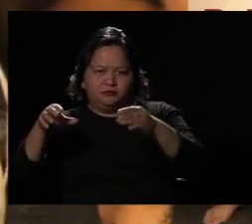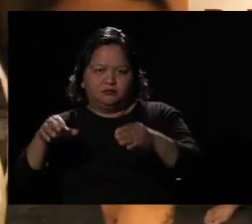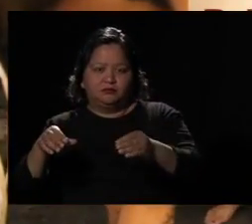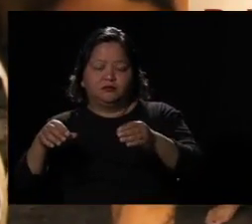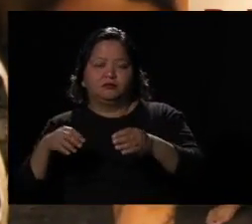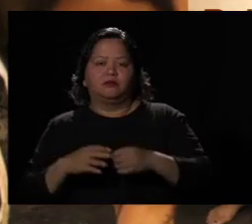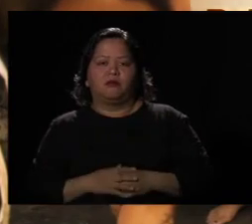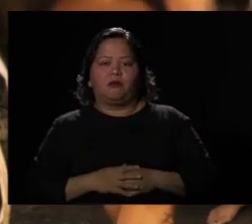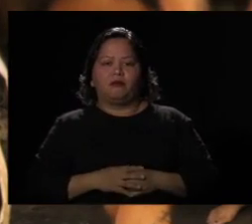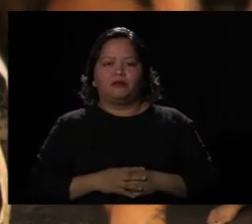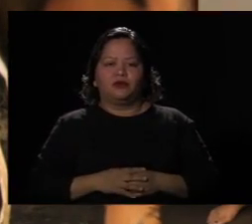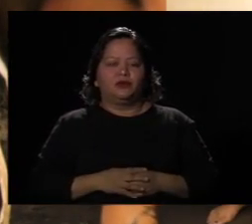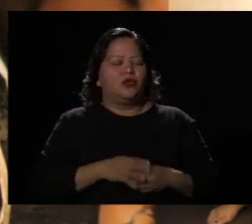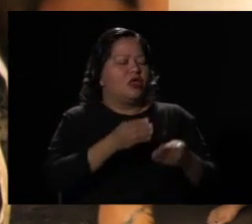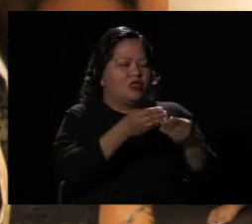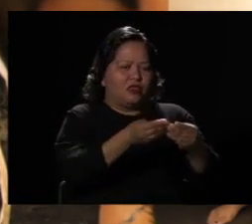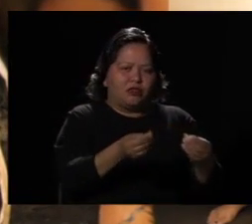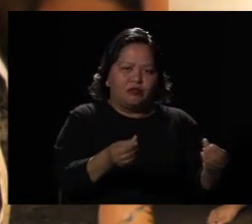palay